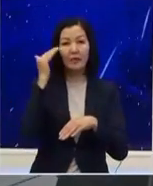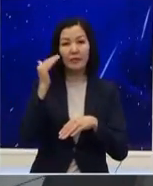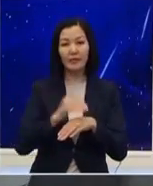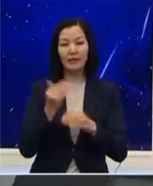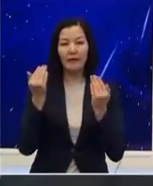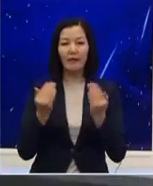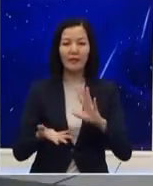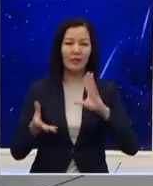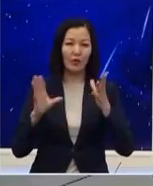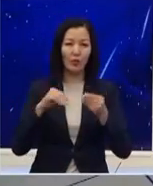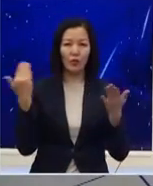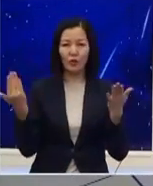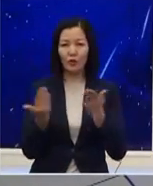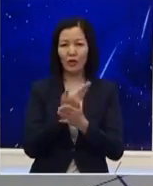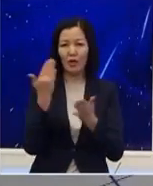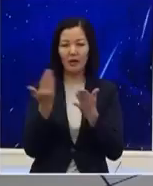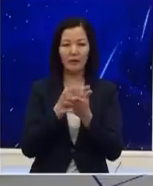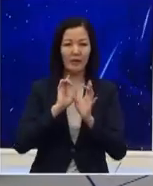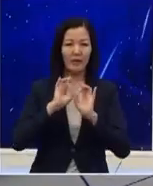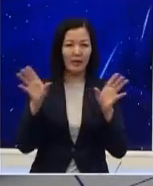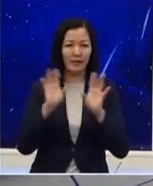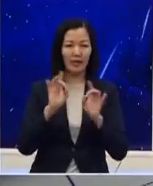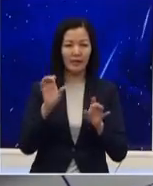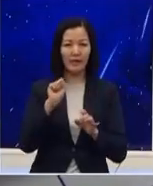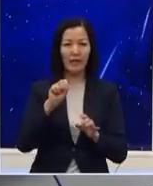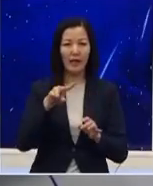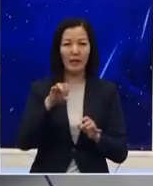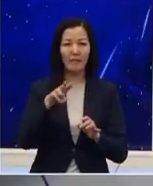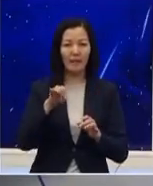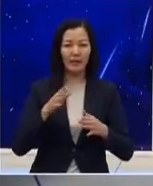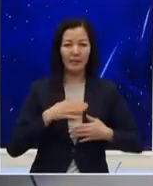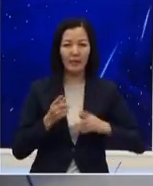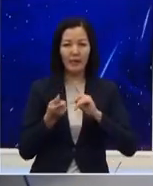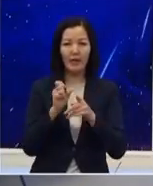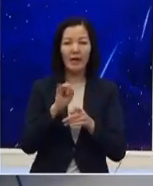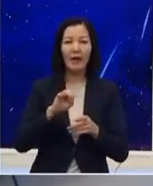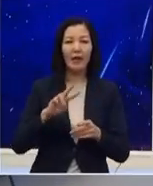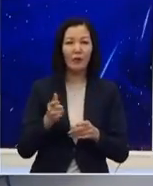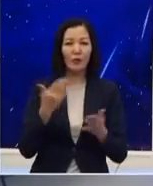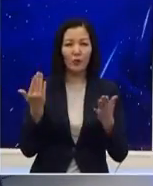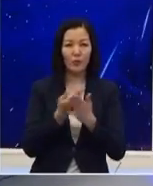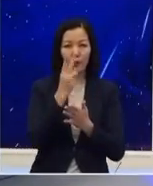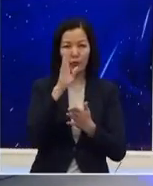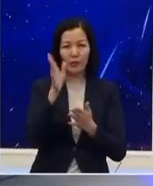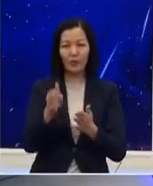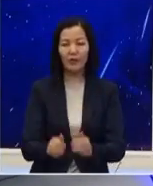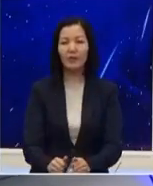Ассаламу алейкум, қадірменді көрермен. Тікелей эфирде қорытынды жаңалықтар студияда Алмат Хамид, сурдодрамада Айгүл Жұмашқызы. Бүгін